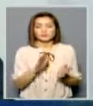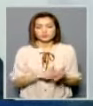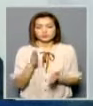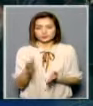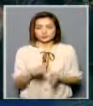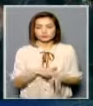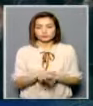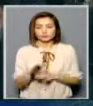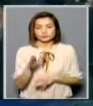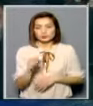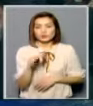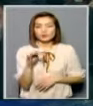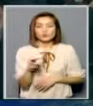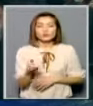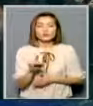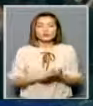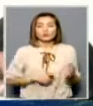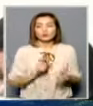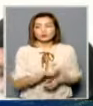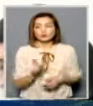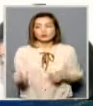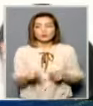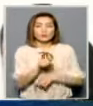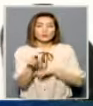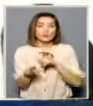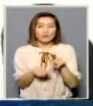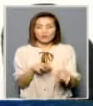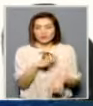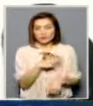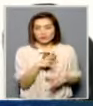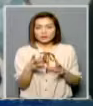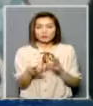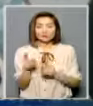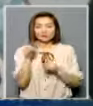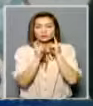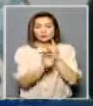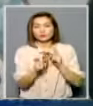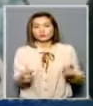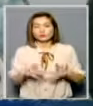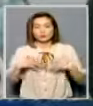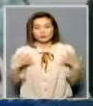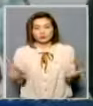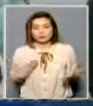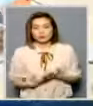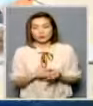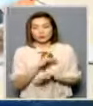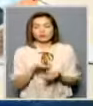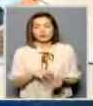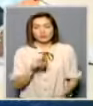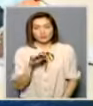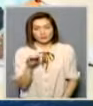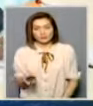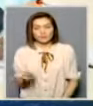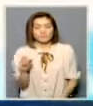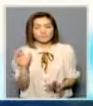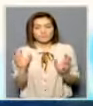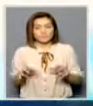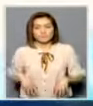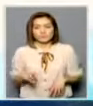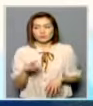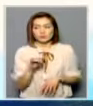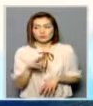жоспарда бар. Әкім есебін тыңдаған тұрғындар сауалдарын да жолдап үлгерді. Жиылғандардың базынасына қала әкімінің міндетін атқарушы